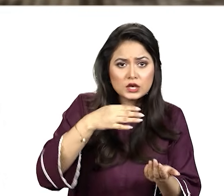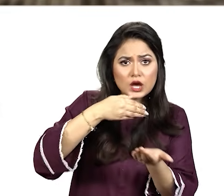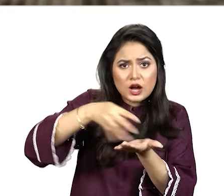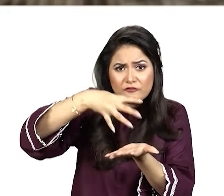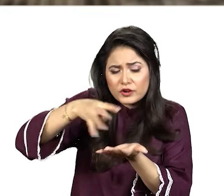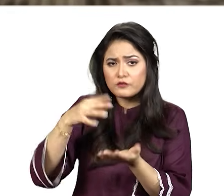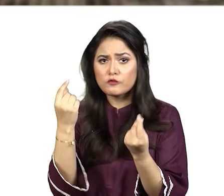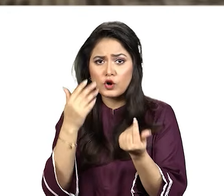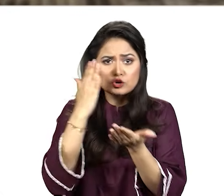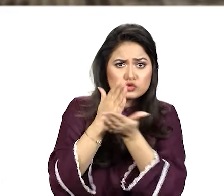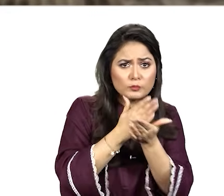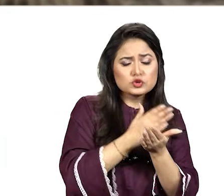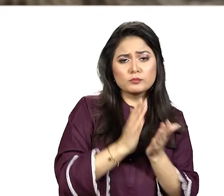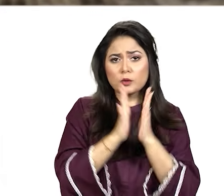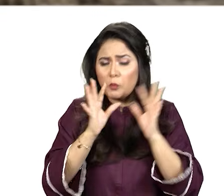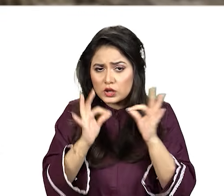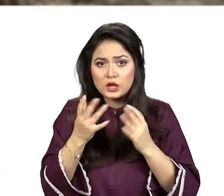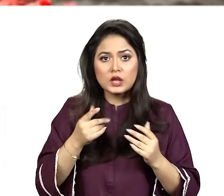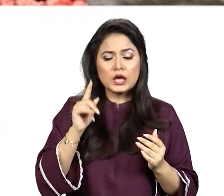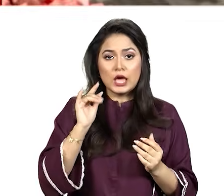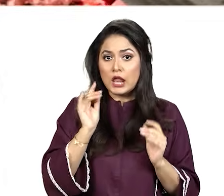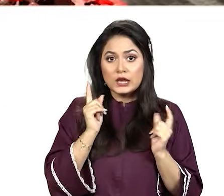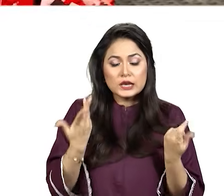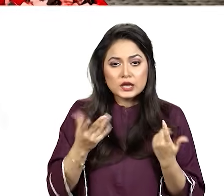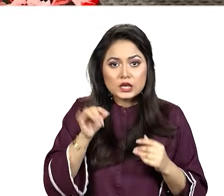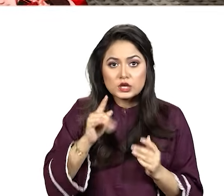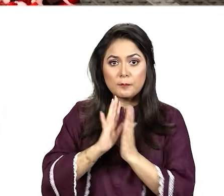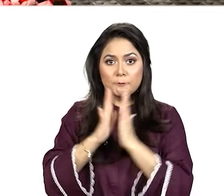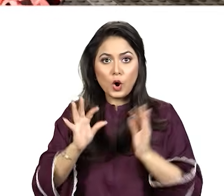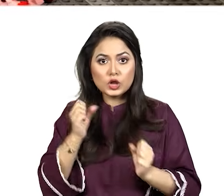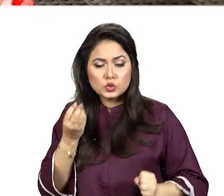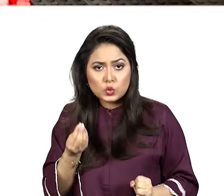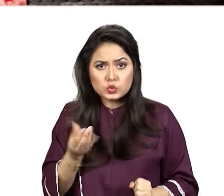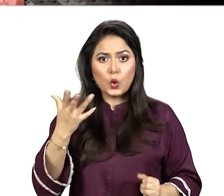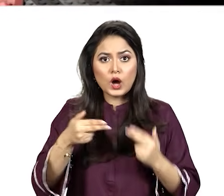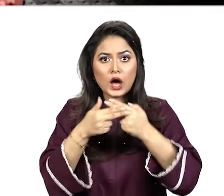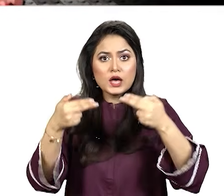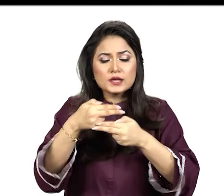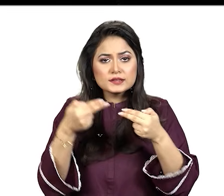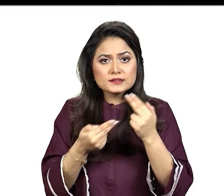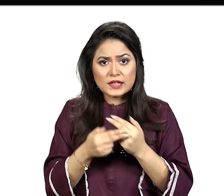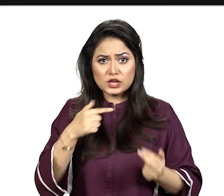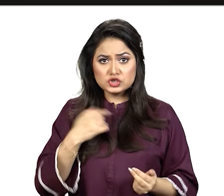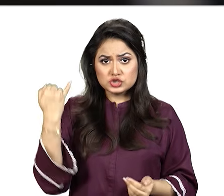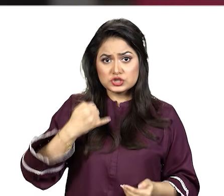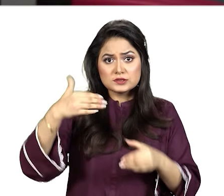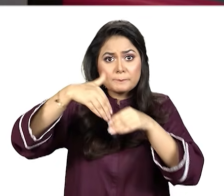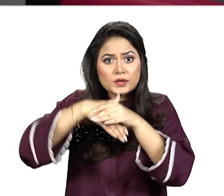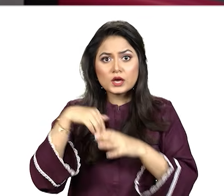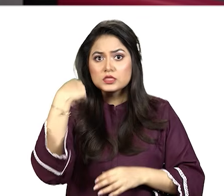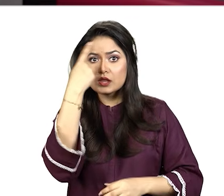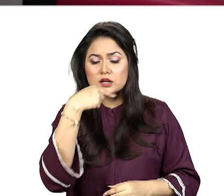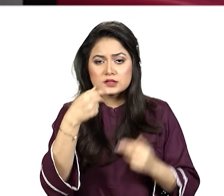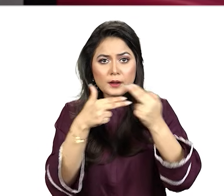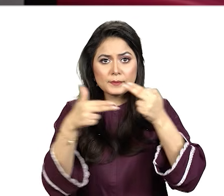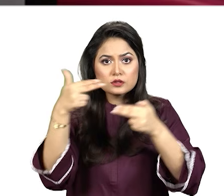بلاک کرتا رہتا ہے۔ ایسی صورت میں مدافعتی نظام کو دھوکہ دینے کے لیے کینسر سیلز جسم کے نارمل سیلز کا